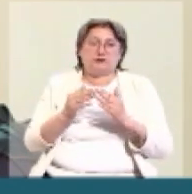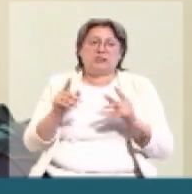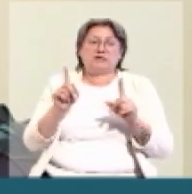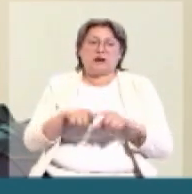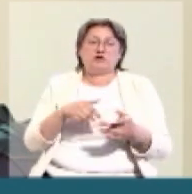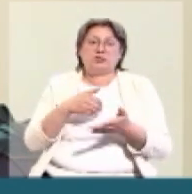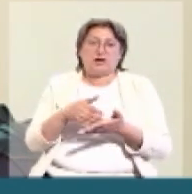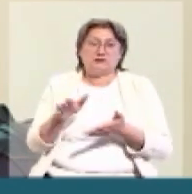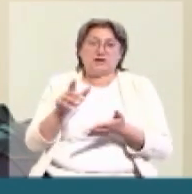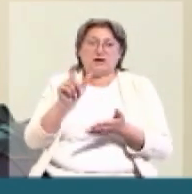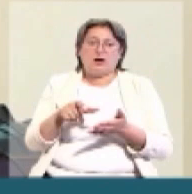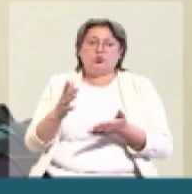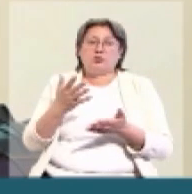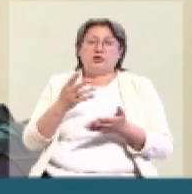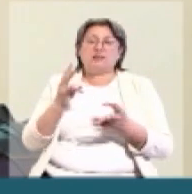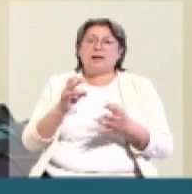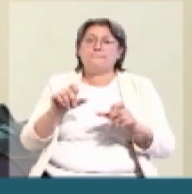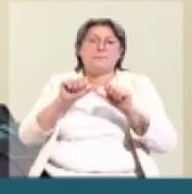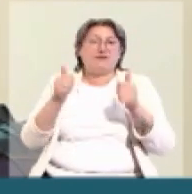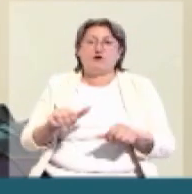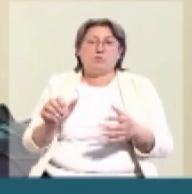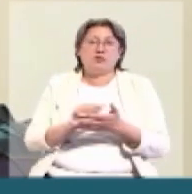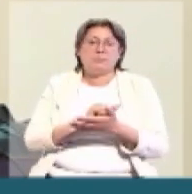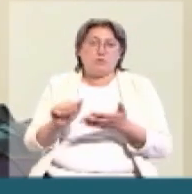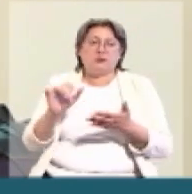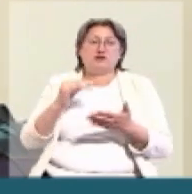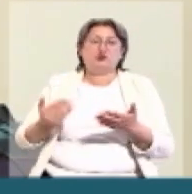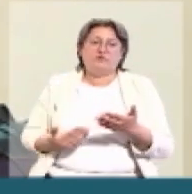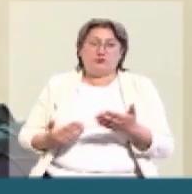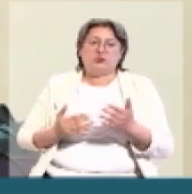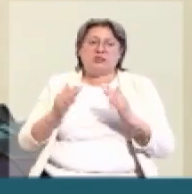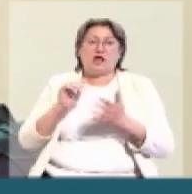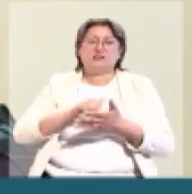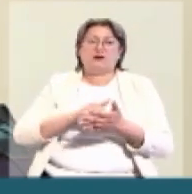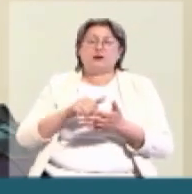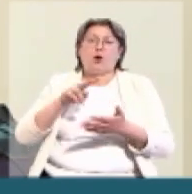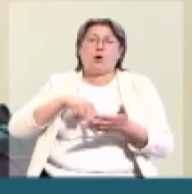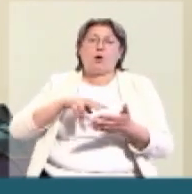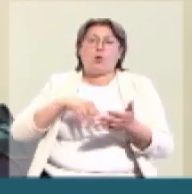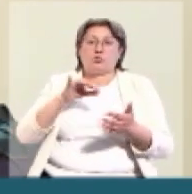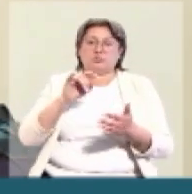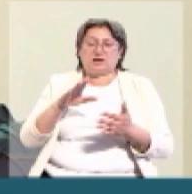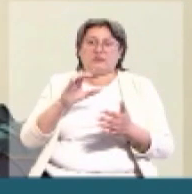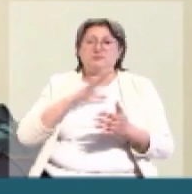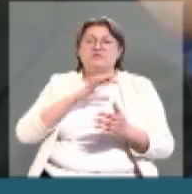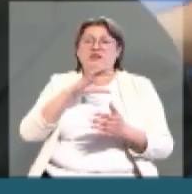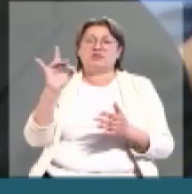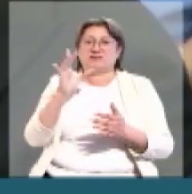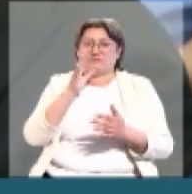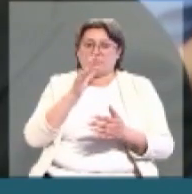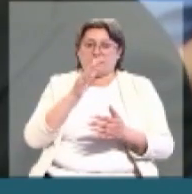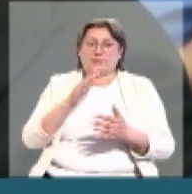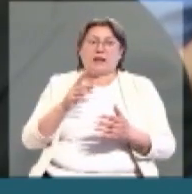также отказываем гражданам которые не переоформили документы и проживают жилищные основании ордера выданного Советский период